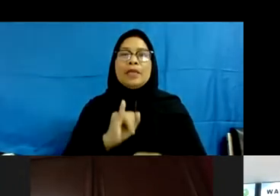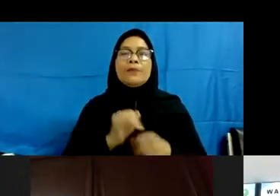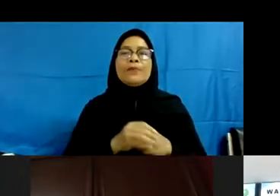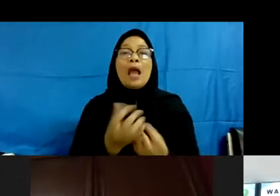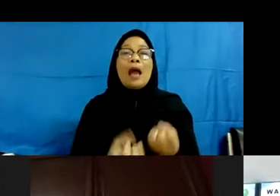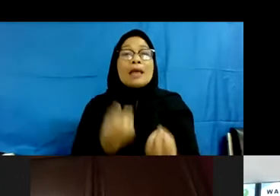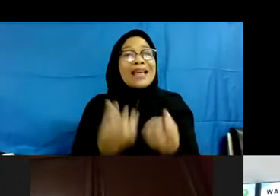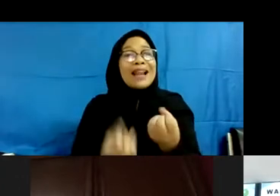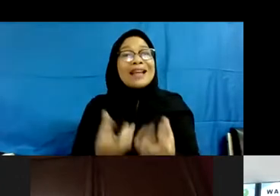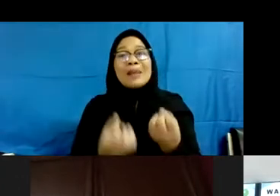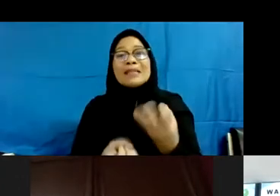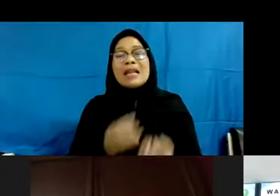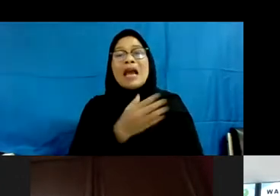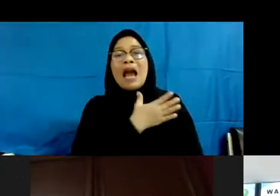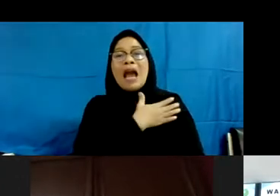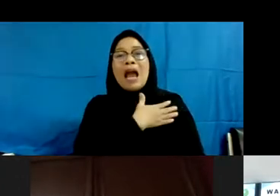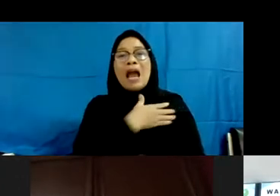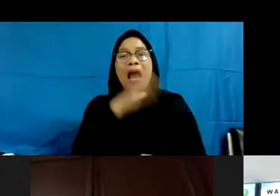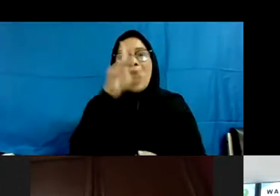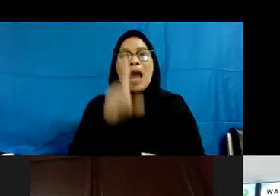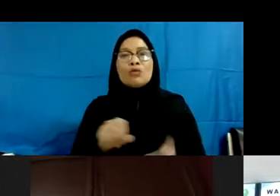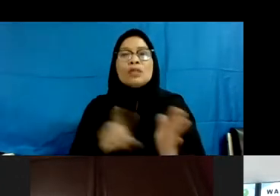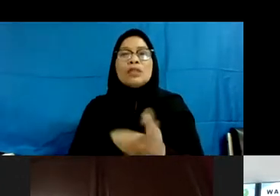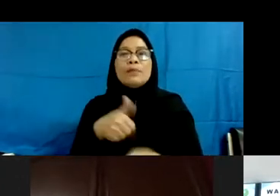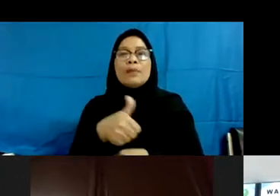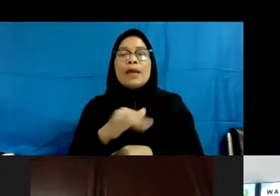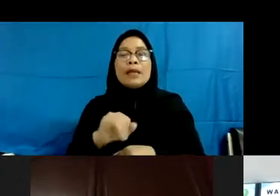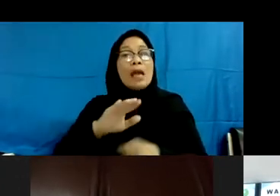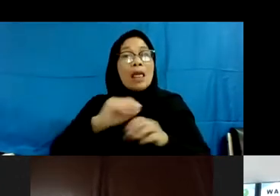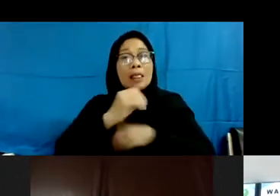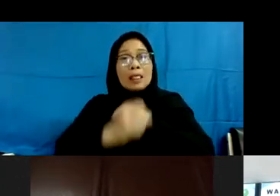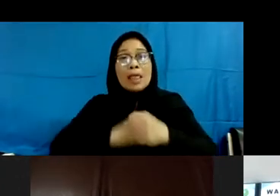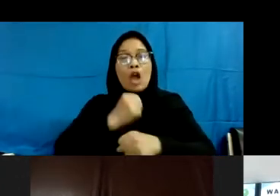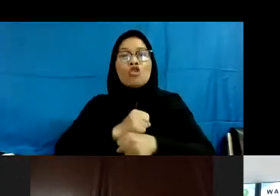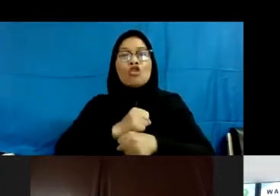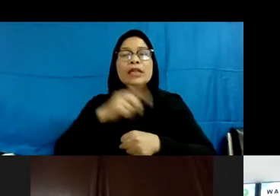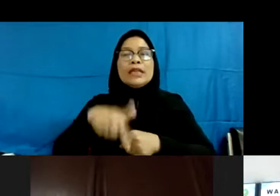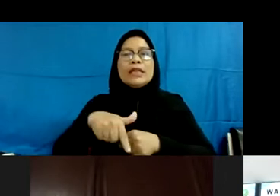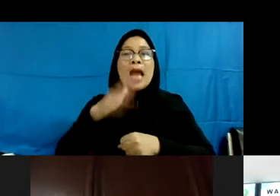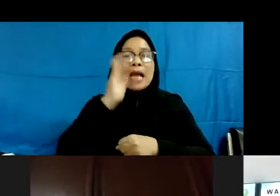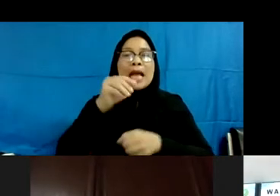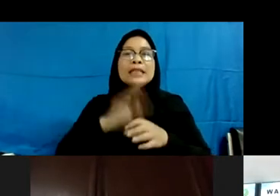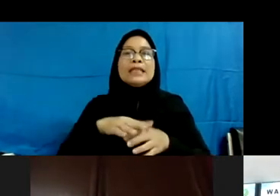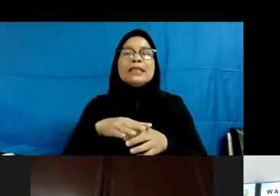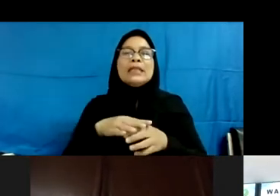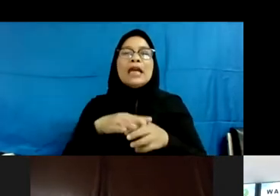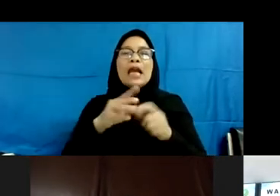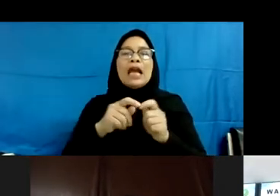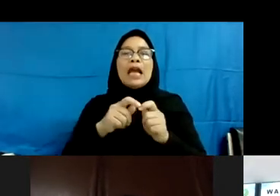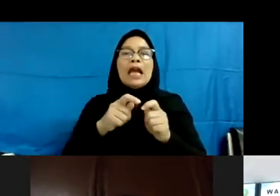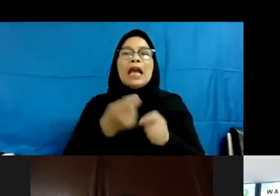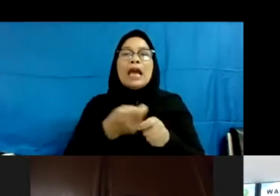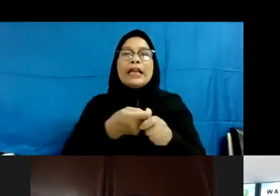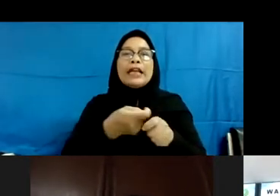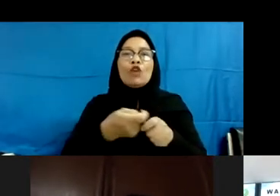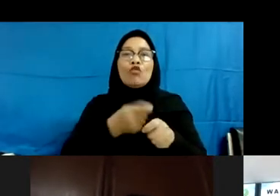diperbaiki. Dan tahun ini rencananya akan dilakukan renovasi yang cukup signifikan lah untuk Balai